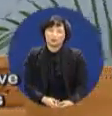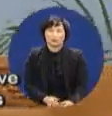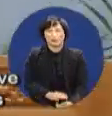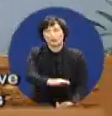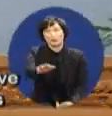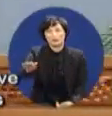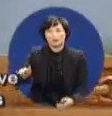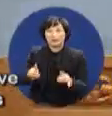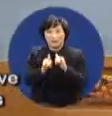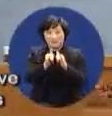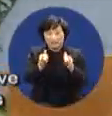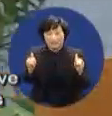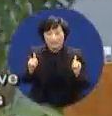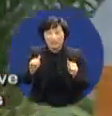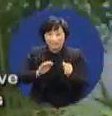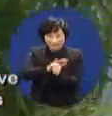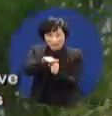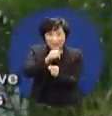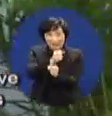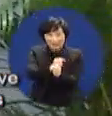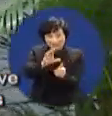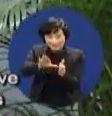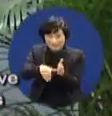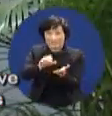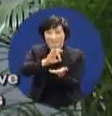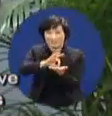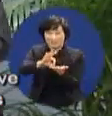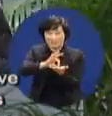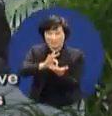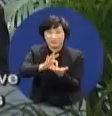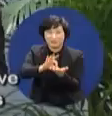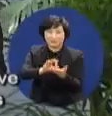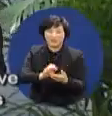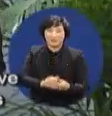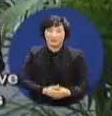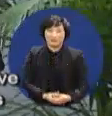우리 인간을 사랑하는데 사용하셨다.